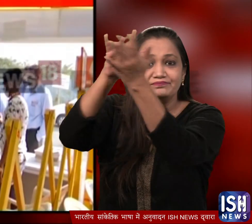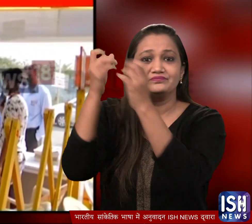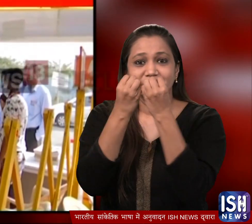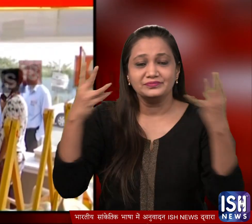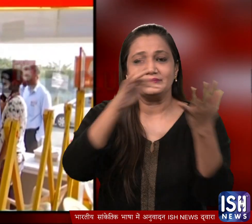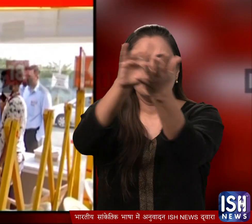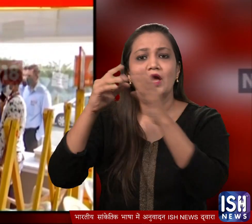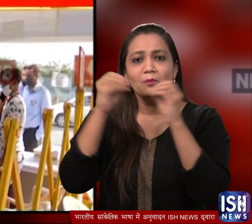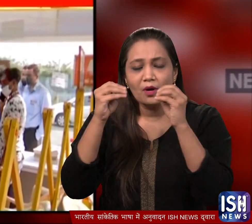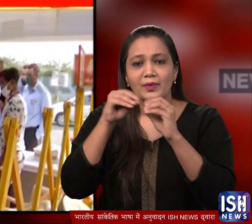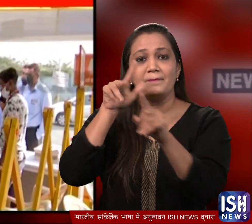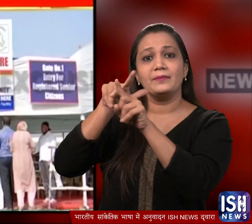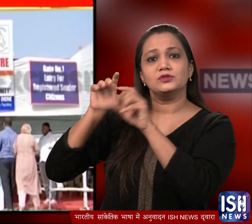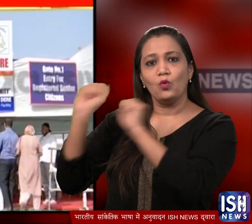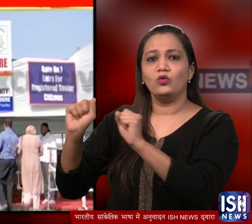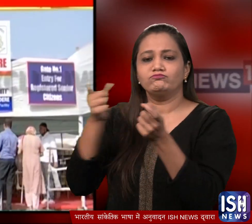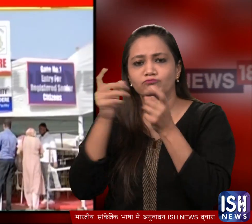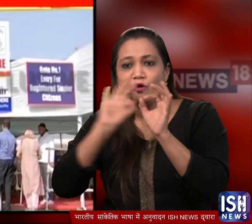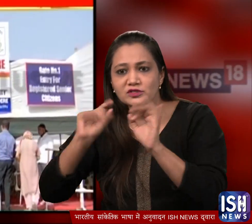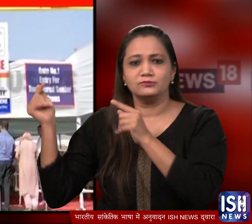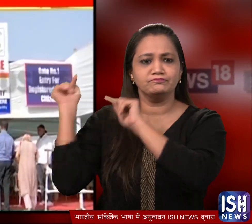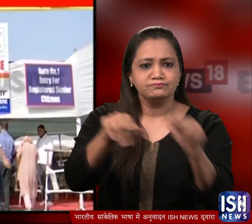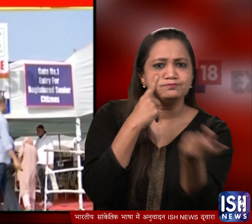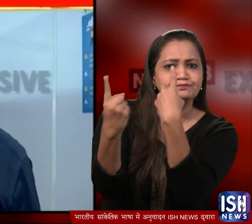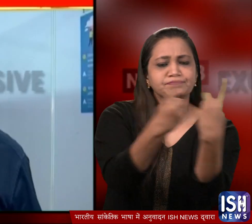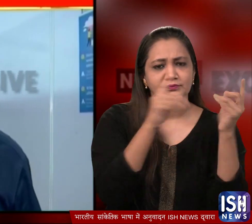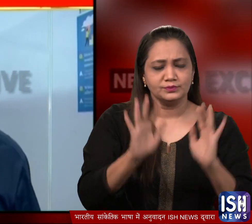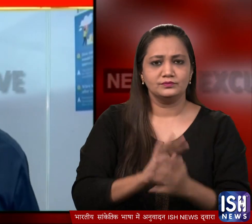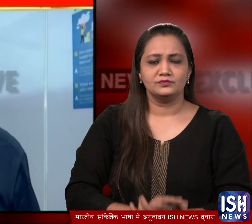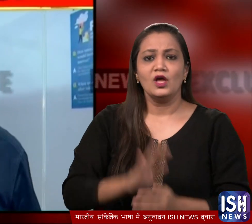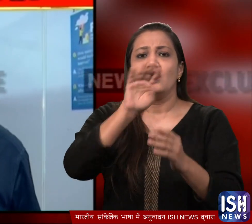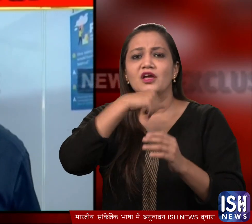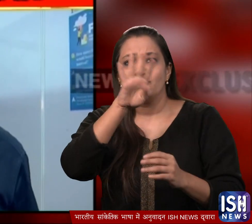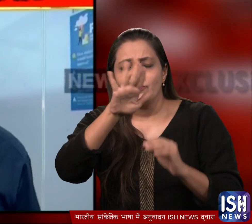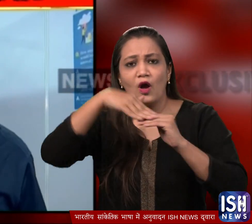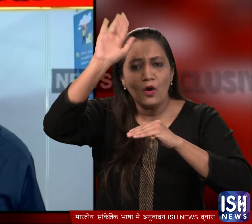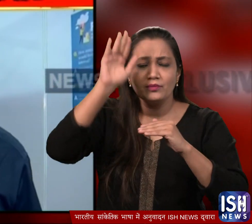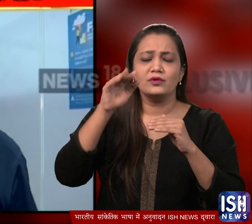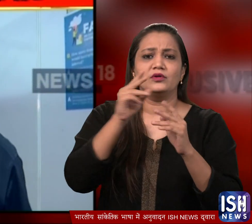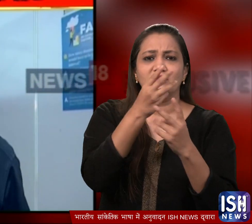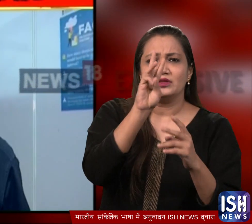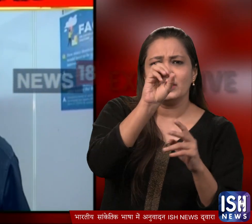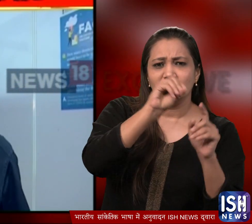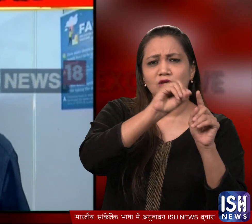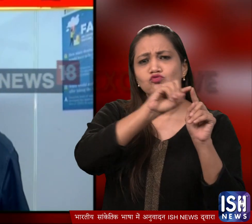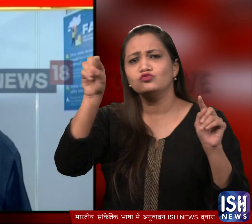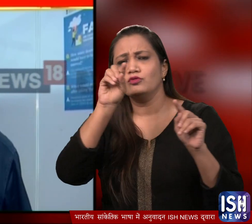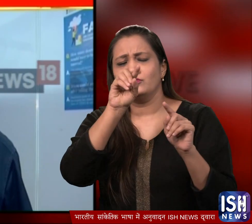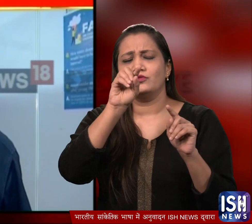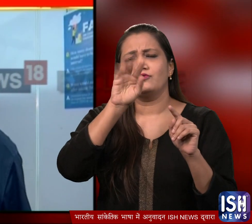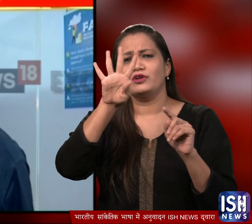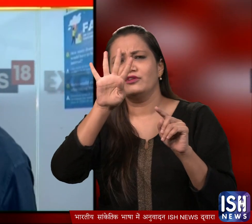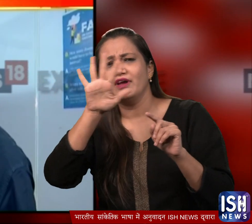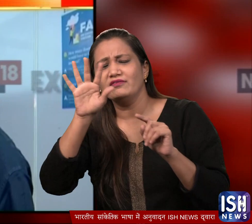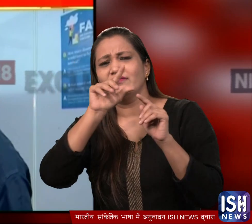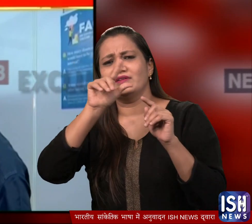ऐसे सभी केंद्रों पर मुंबई के नगर निगम बीएमसी के अधिकारी भी मौजूद रहे। 45 एंड अबव कुछ 30 से 40 लाख लोग मुंबई में